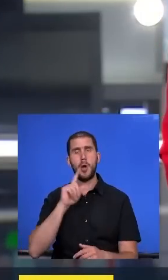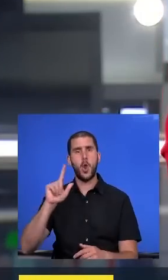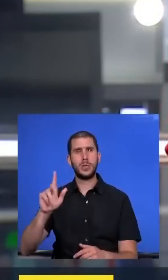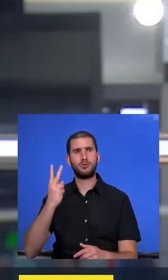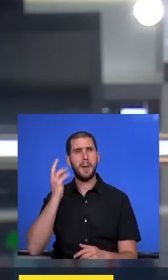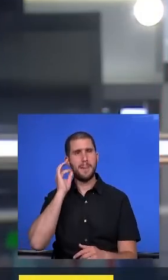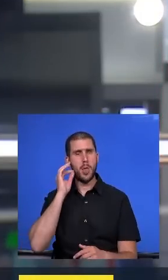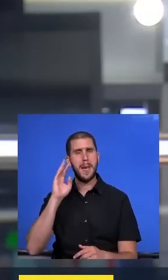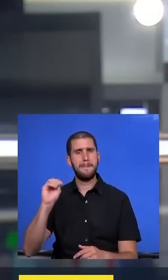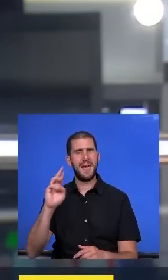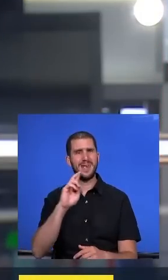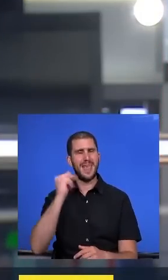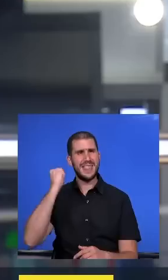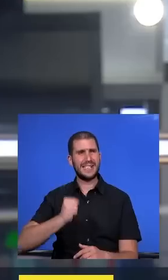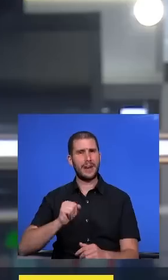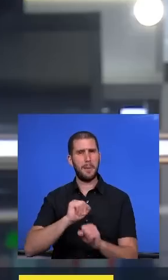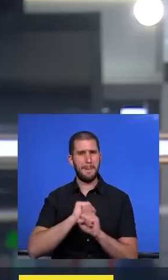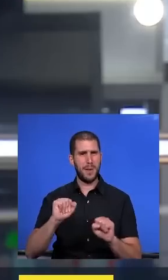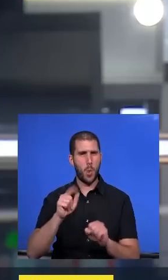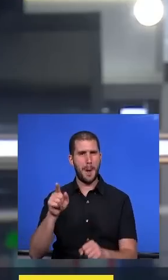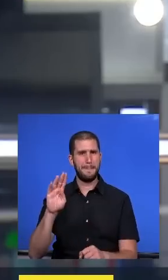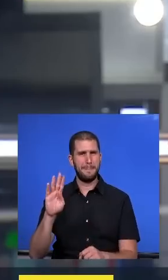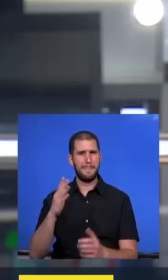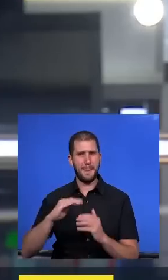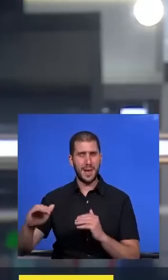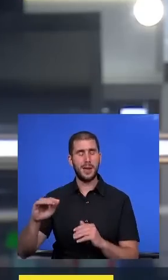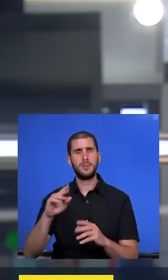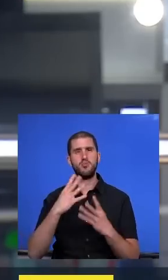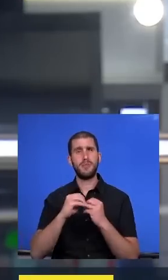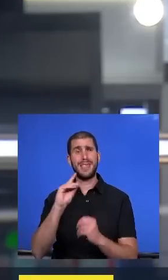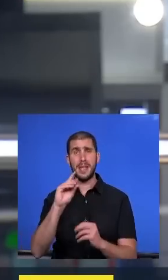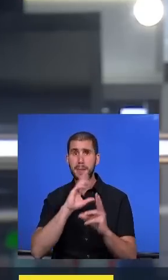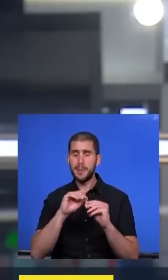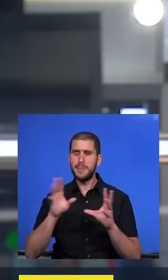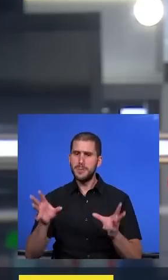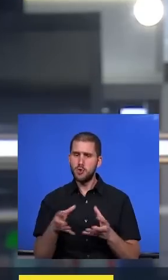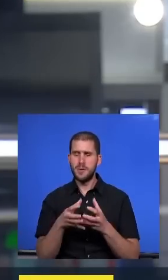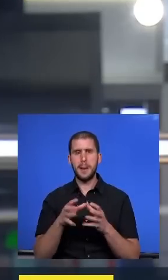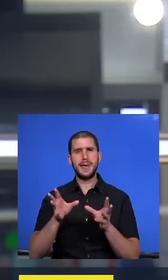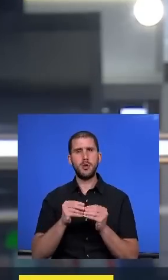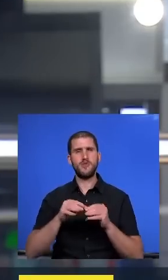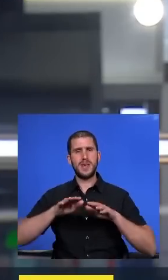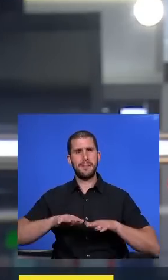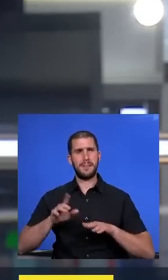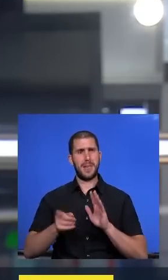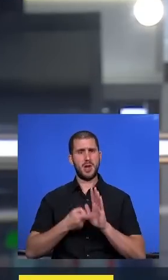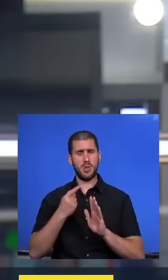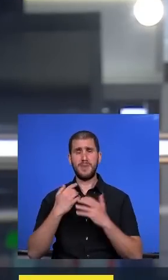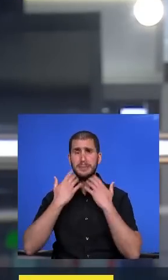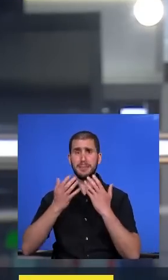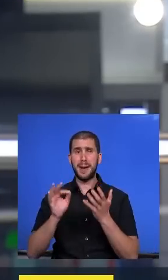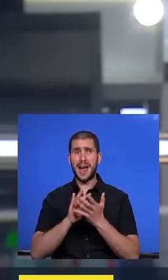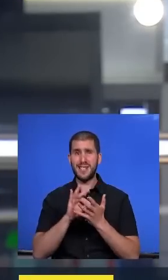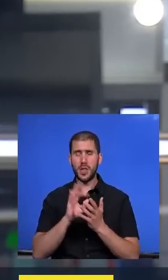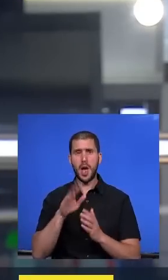ורינה שנרצחו בפיגוע בבקעה, בני משפחת די מדברים היום כשהם יושבים יחד לראשונה ומספרים לכתבתנו כרמל דנגור